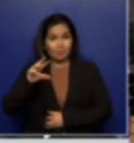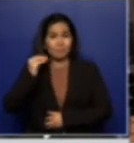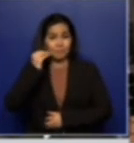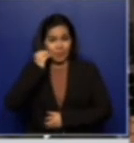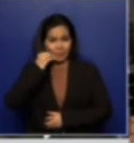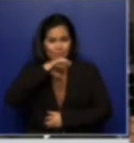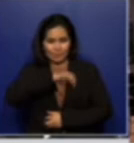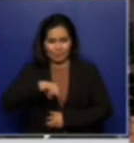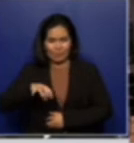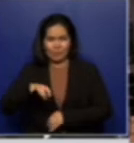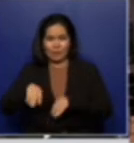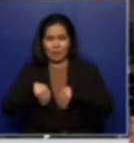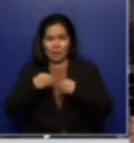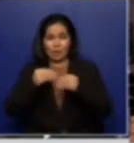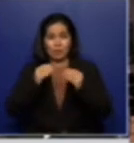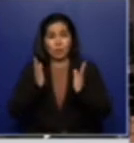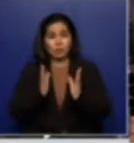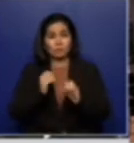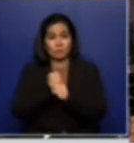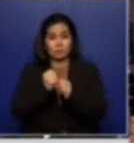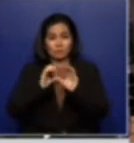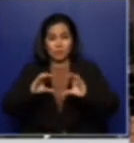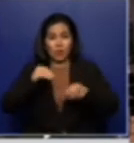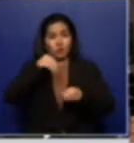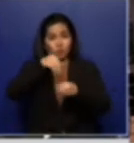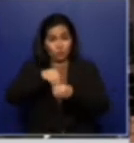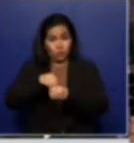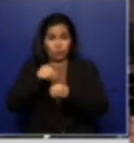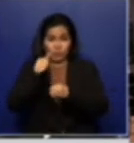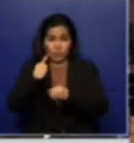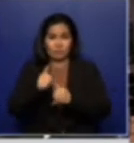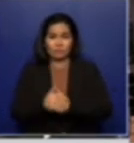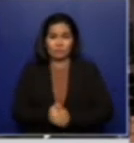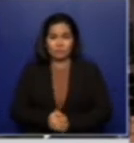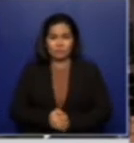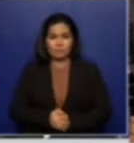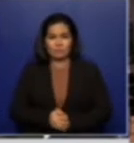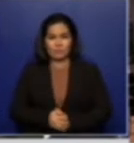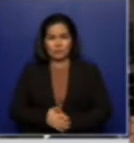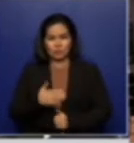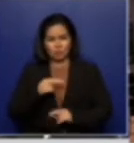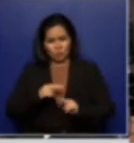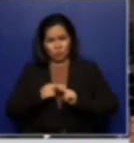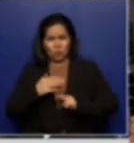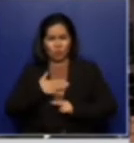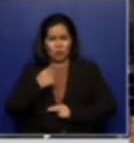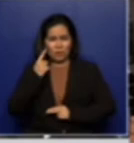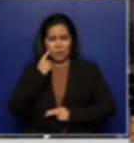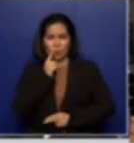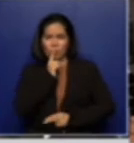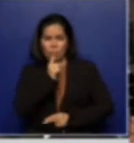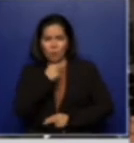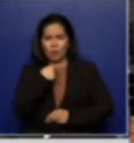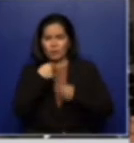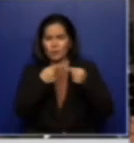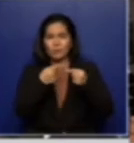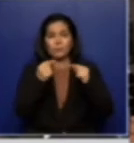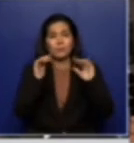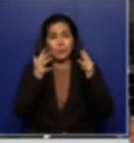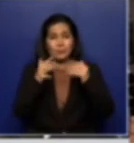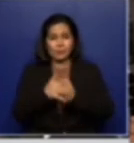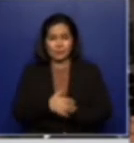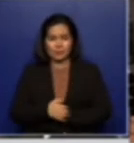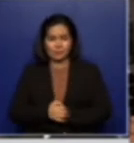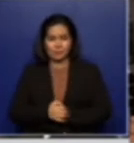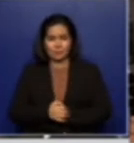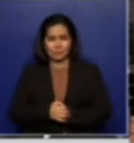ดให้ข้าราชการอยู่โดยส่วนตัวนั้นผมไม่ได้คัดค้านหรือตำหนิขัดขวางแต่อย่